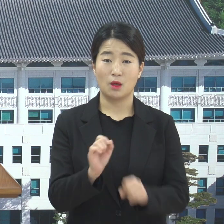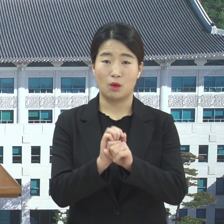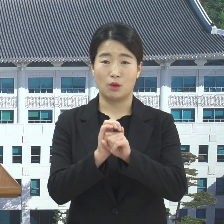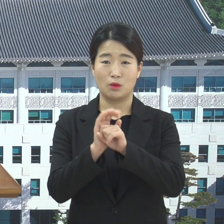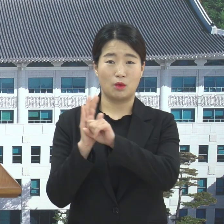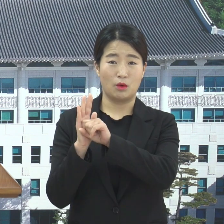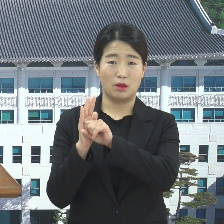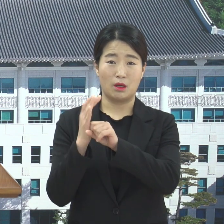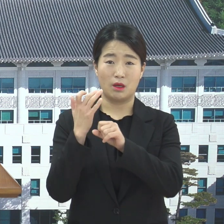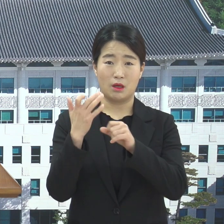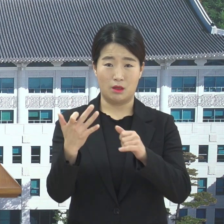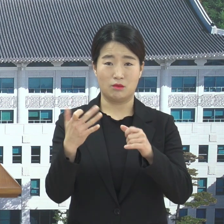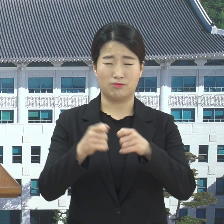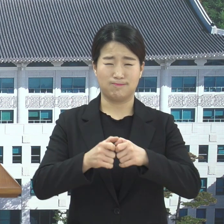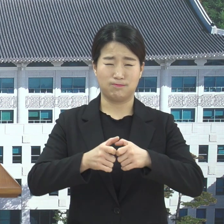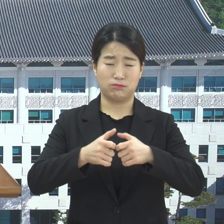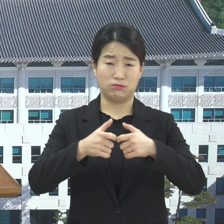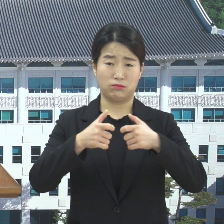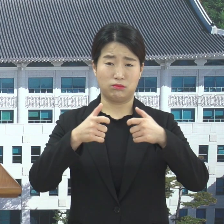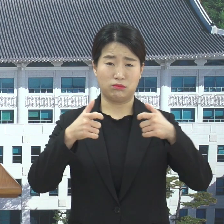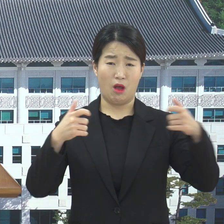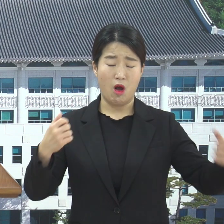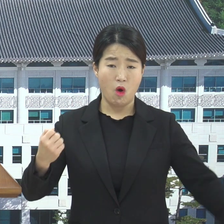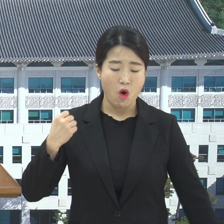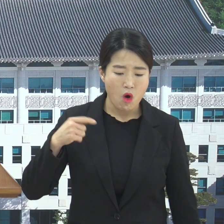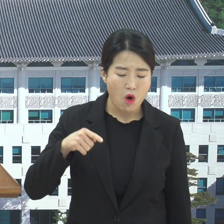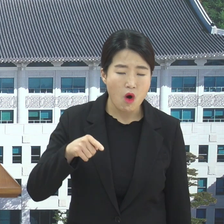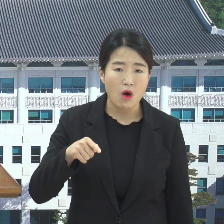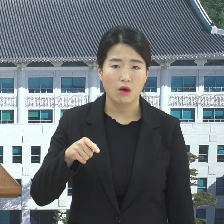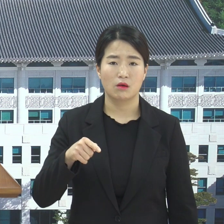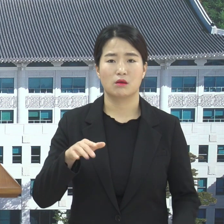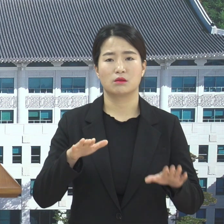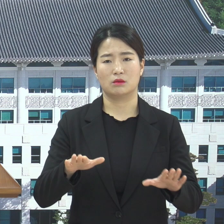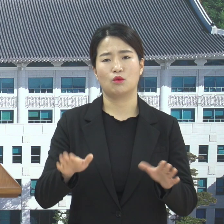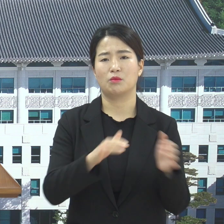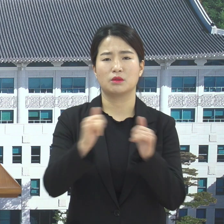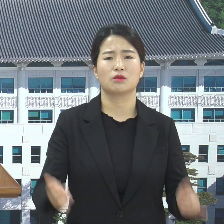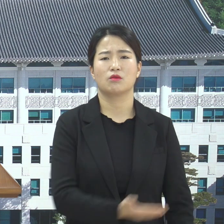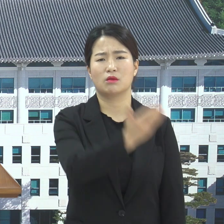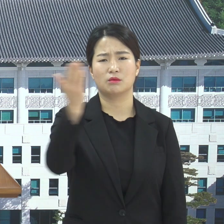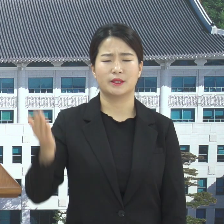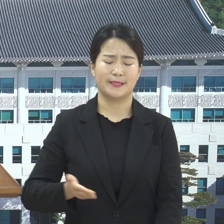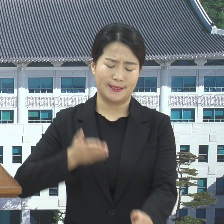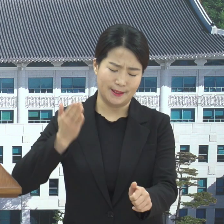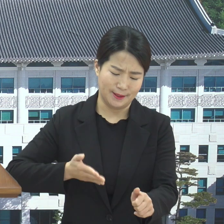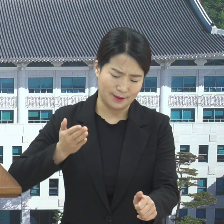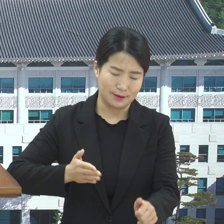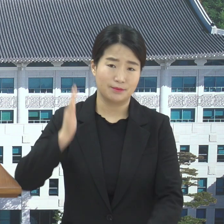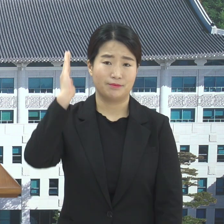코로나가 확산세가 강해서 오늘 도민 여러분께 호소문을 드리겠습니다.